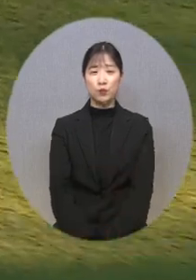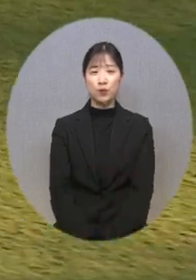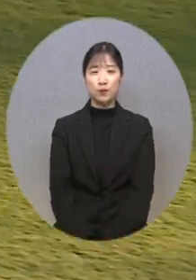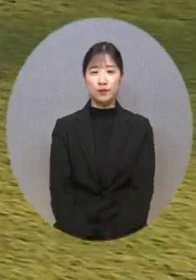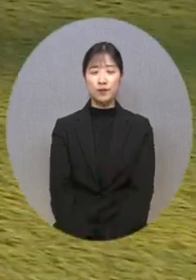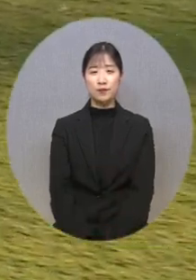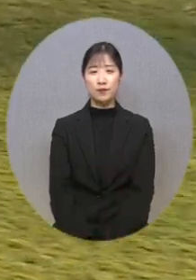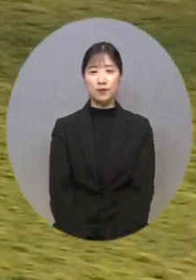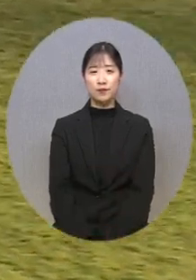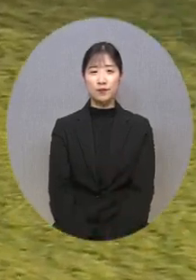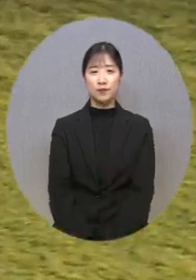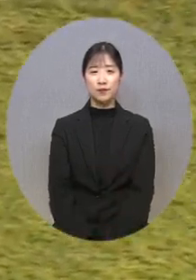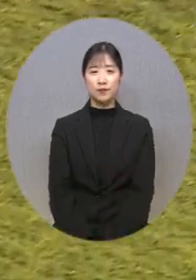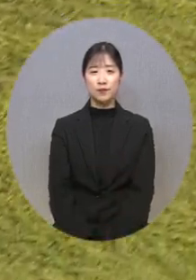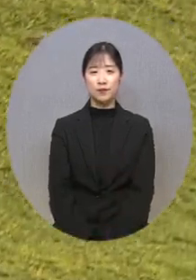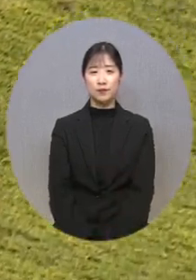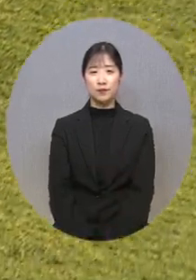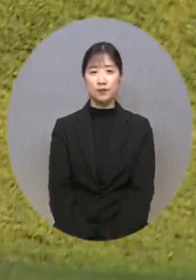굿샷. 아. 아이샤.